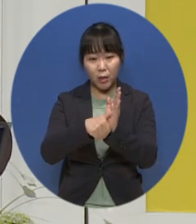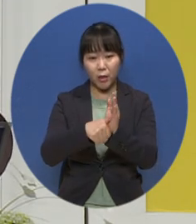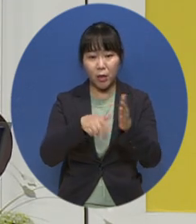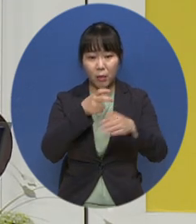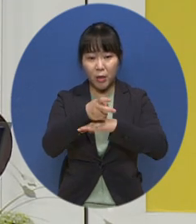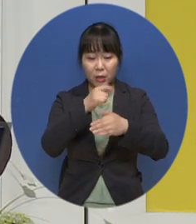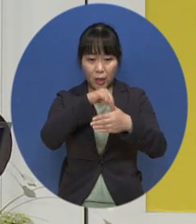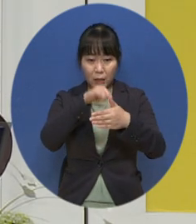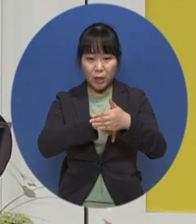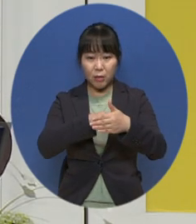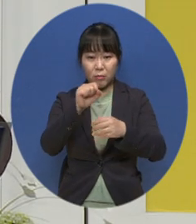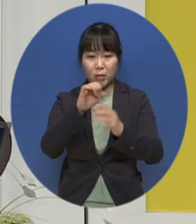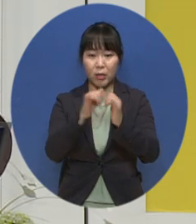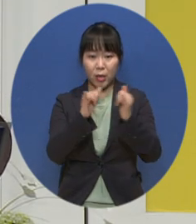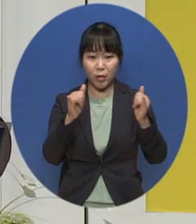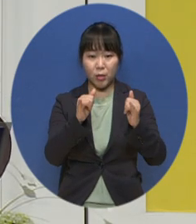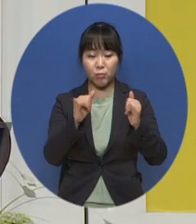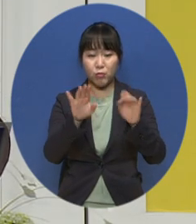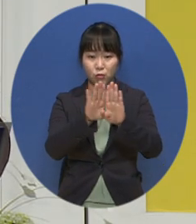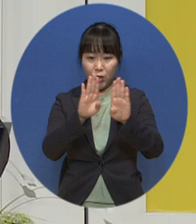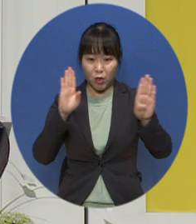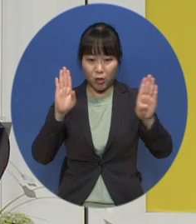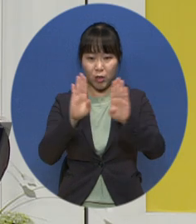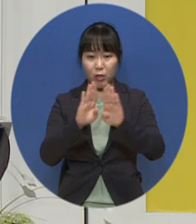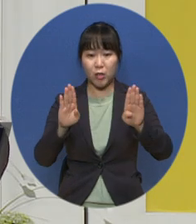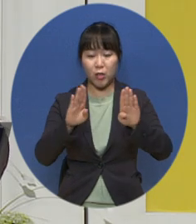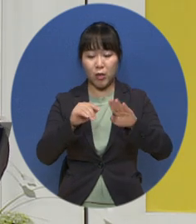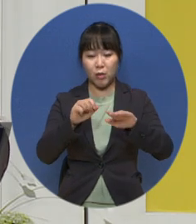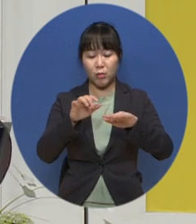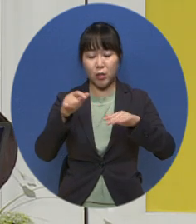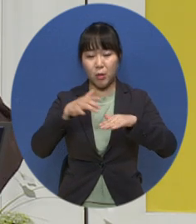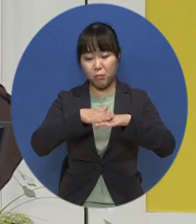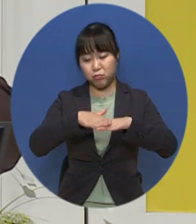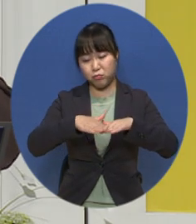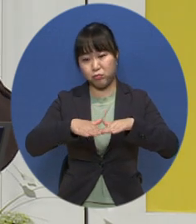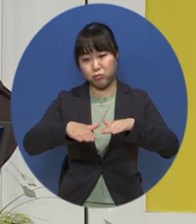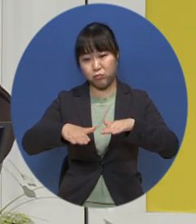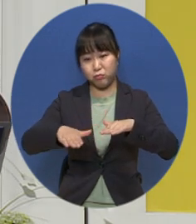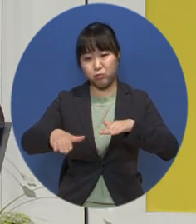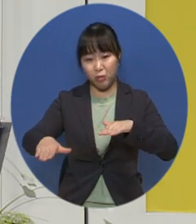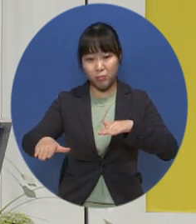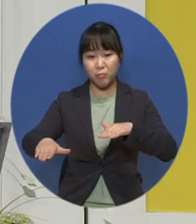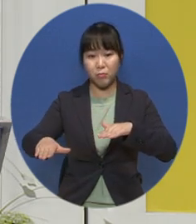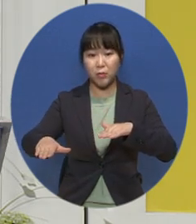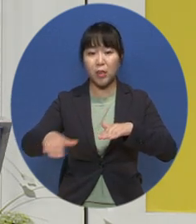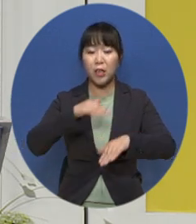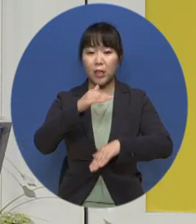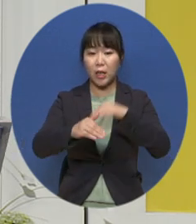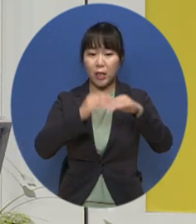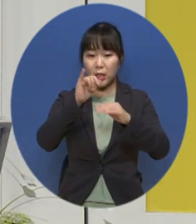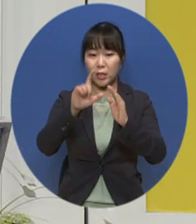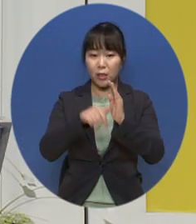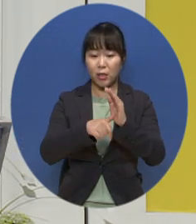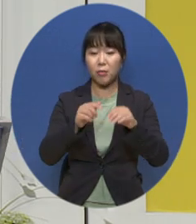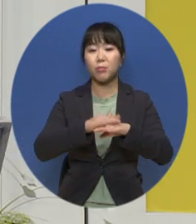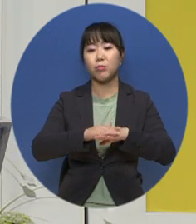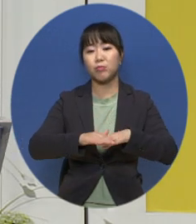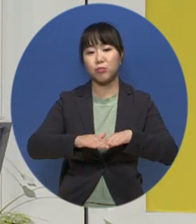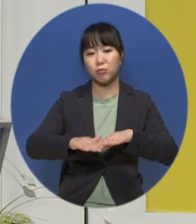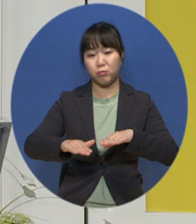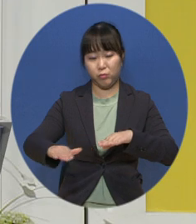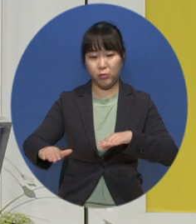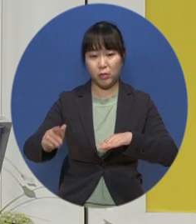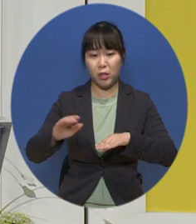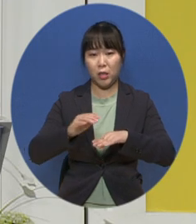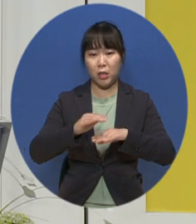금 그렇게 문을 열어줘 저도요 그 병사를 빼 줬거든요 그럼 그게 계단이 있을 땐 평지로 받았는데 그